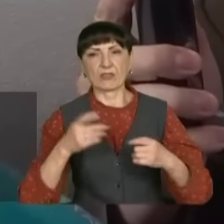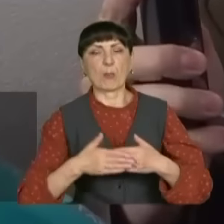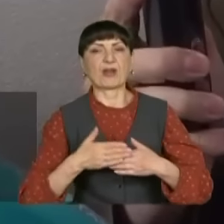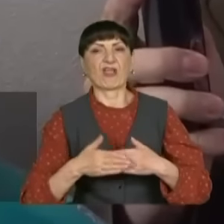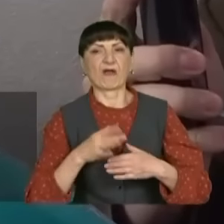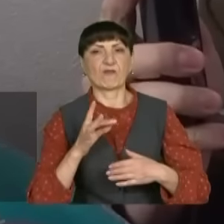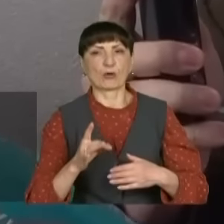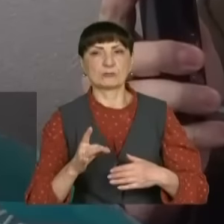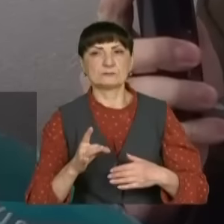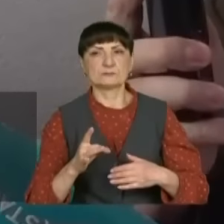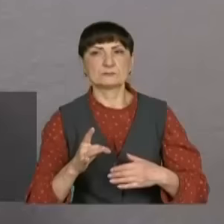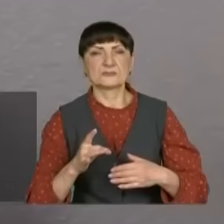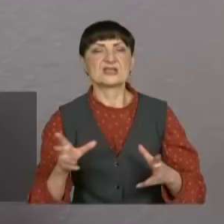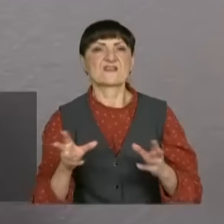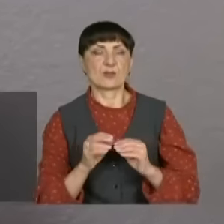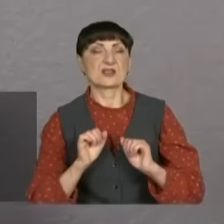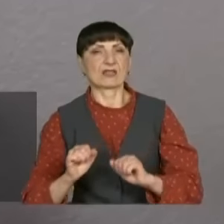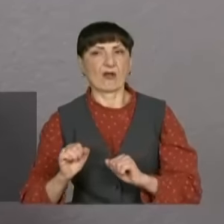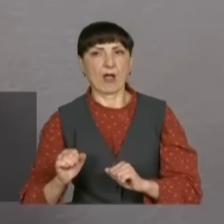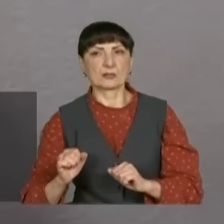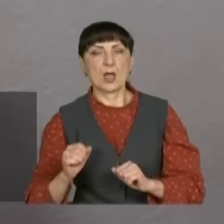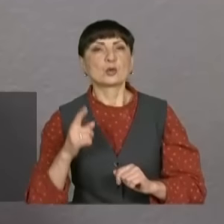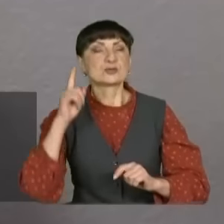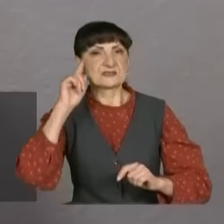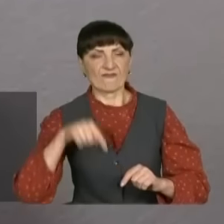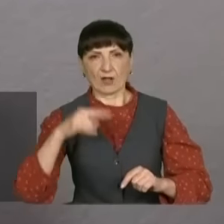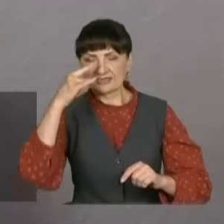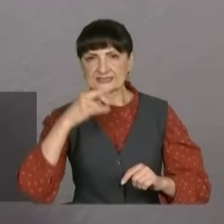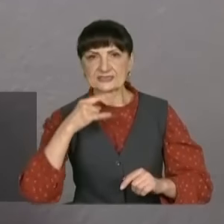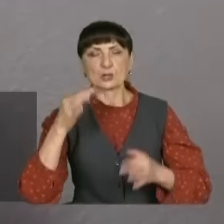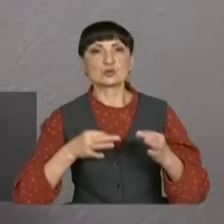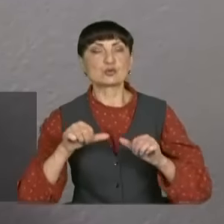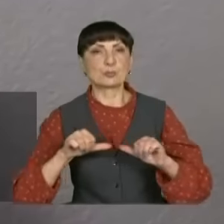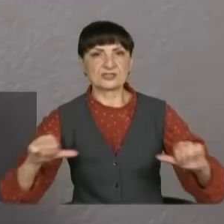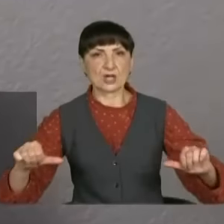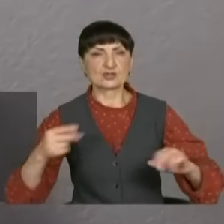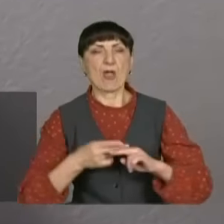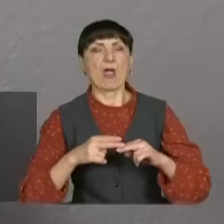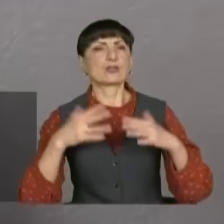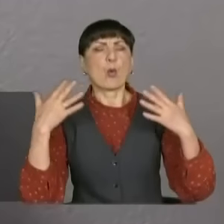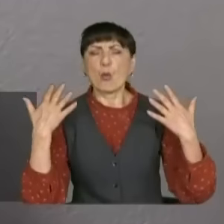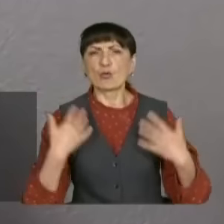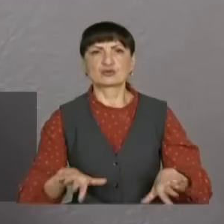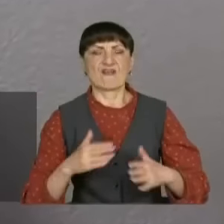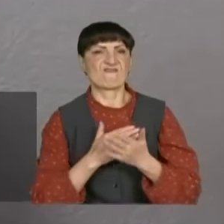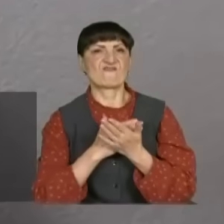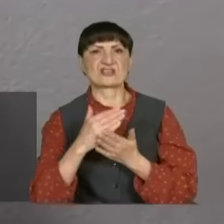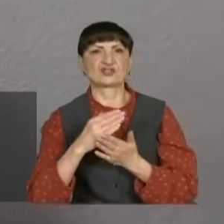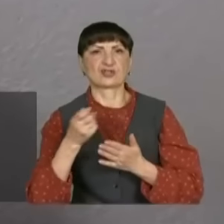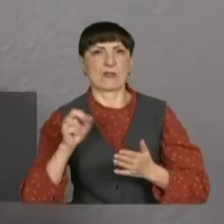совместно с семьёй и с адвокатами Но насколько я знаю что в Казахстане Суд присяжных - это высшая высший суд и